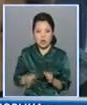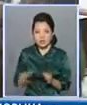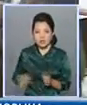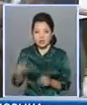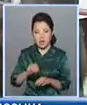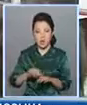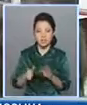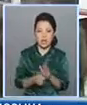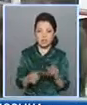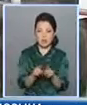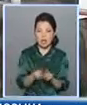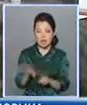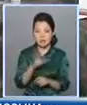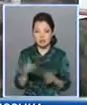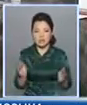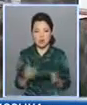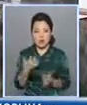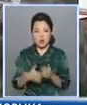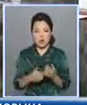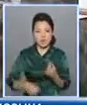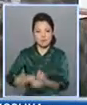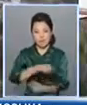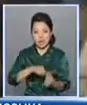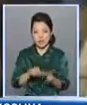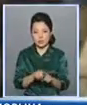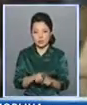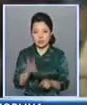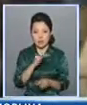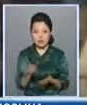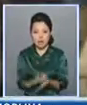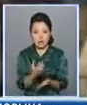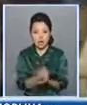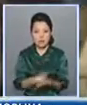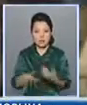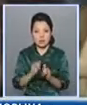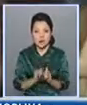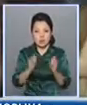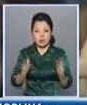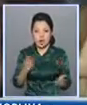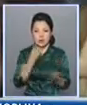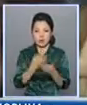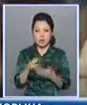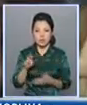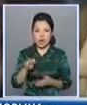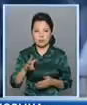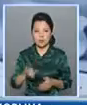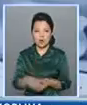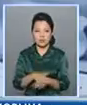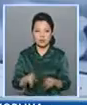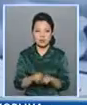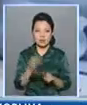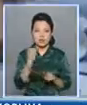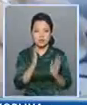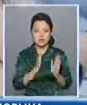бөлімшелері бар. Сонымен қатар шағын және орта бизнесті қаржыландырудың қолжетімділігі мен көлемін арттыруға арналған даму аймақтар,